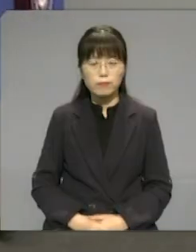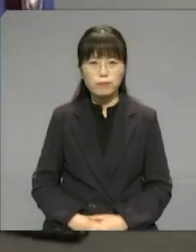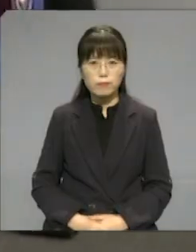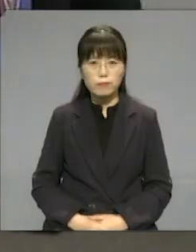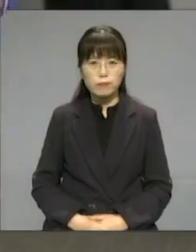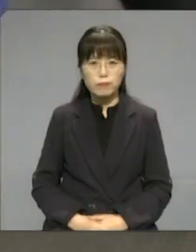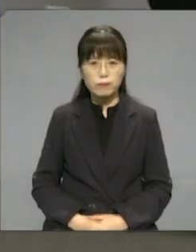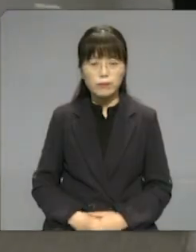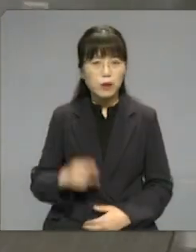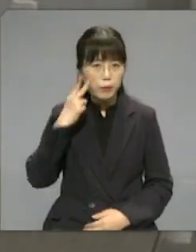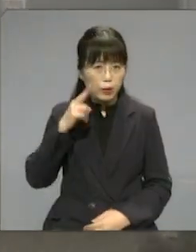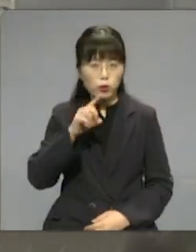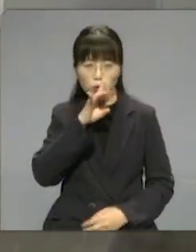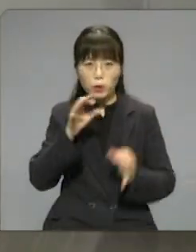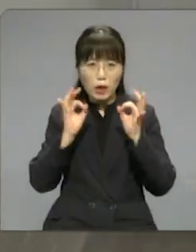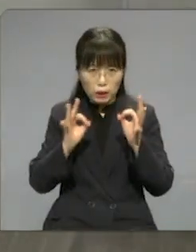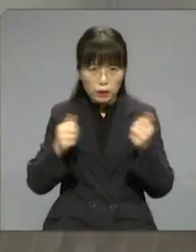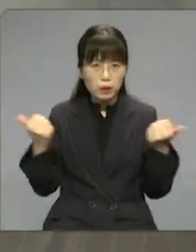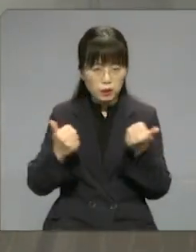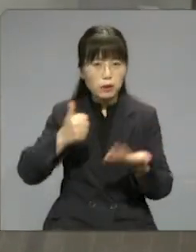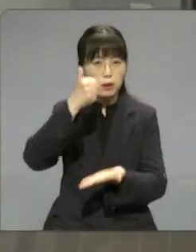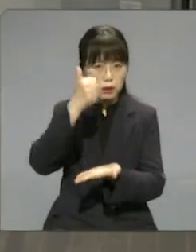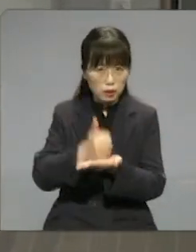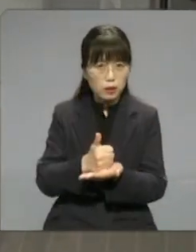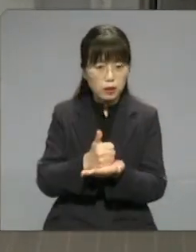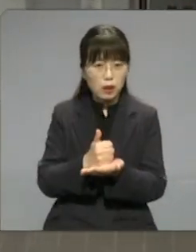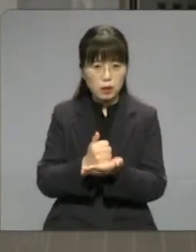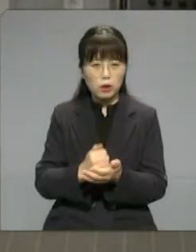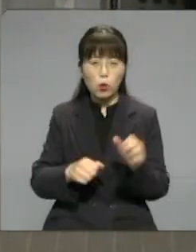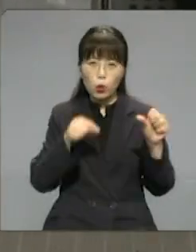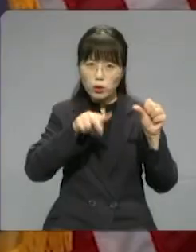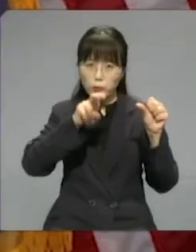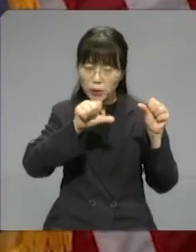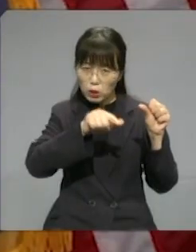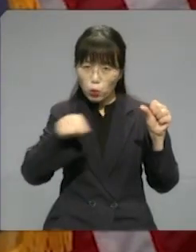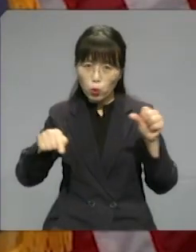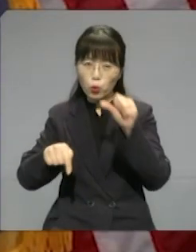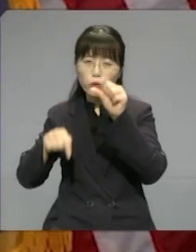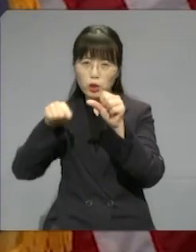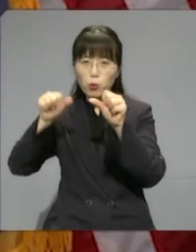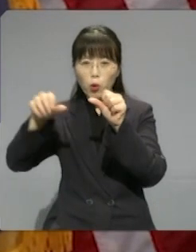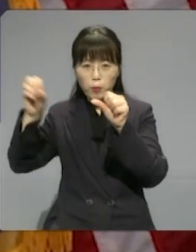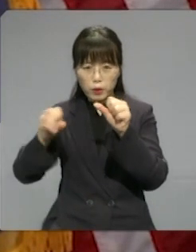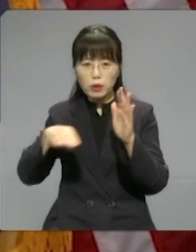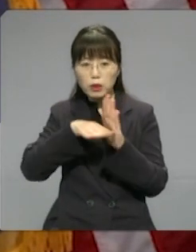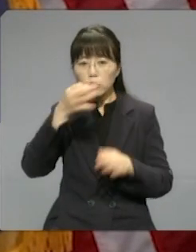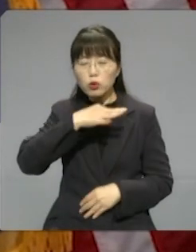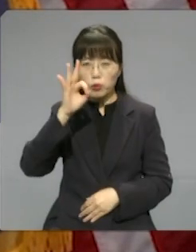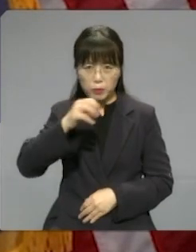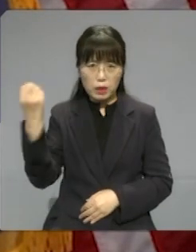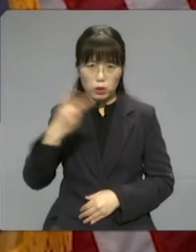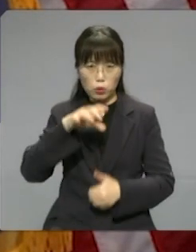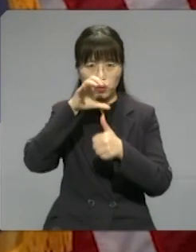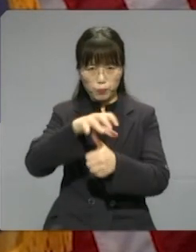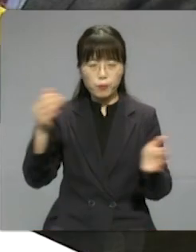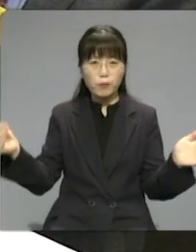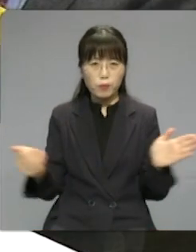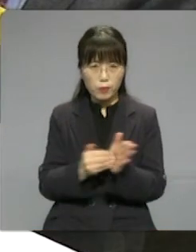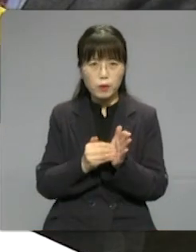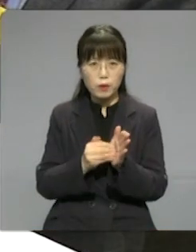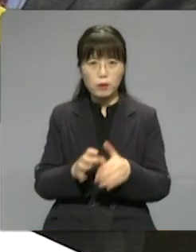기자입니다 미국 중앙은행 연방 준비 제도가 5.25 5.5% 기준 금리를 또다시